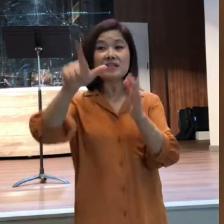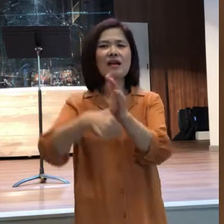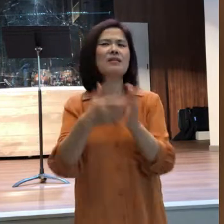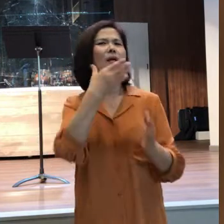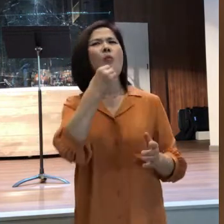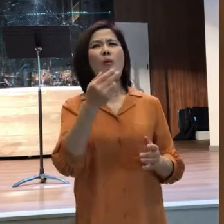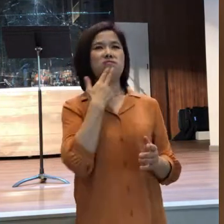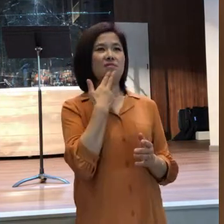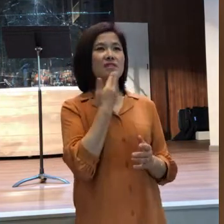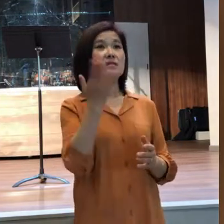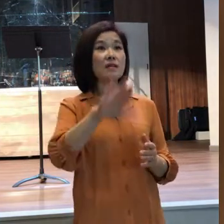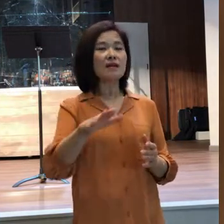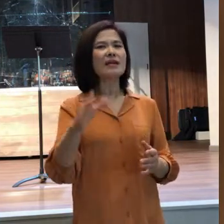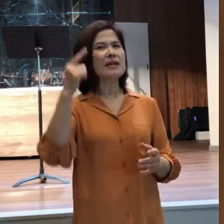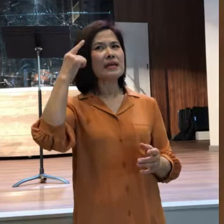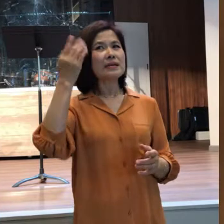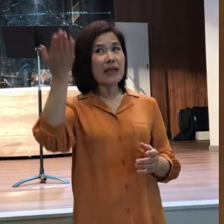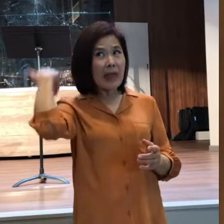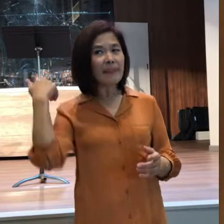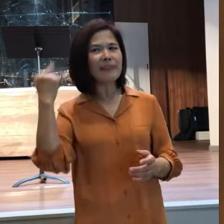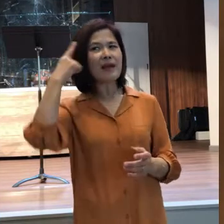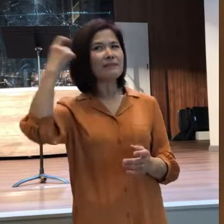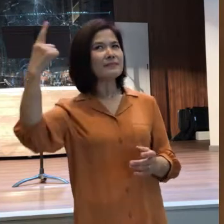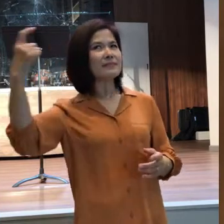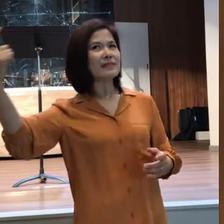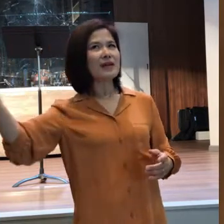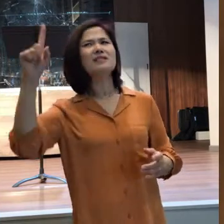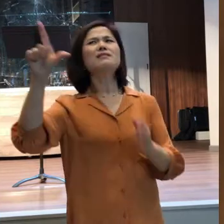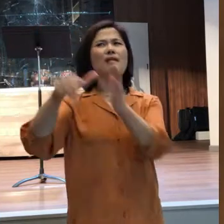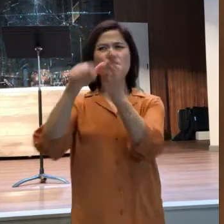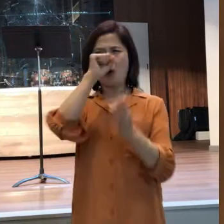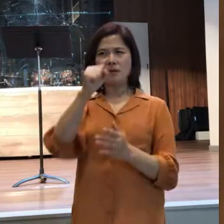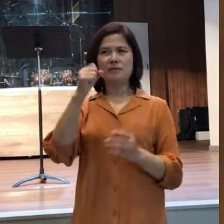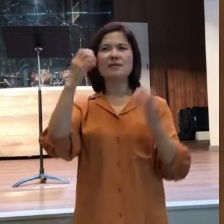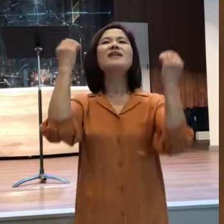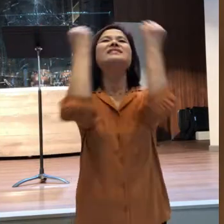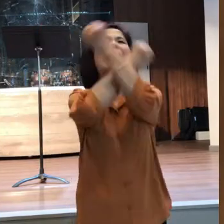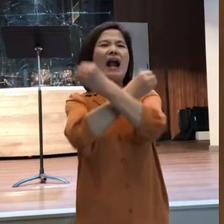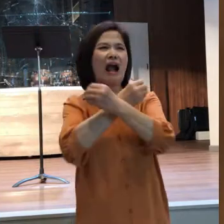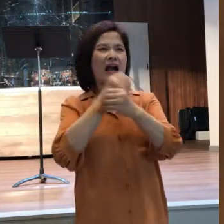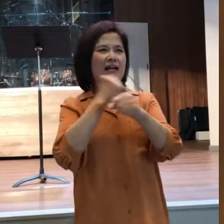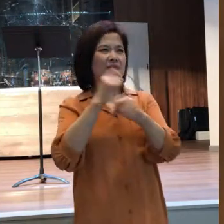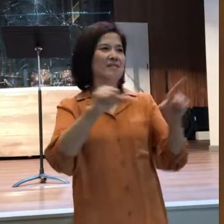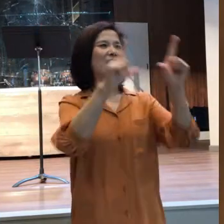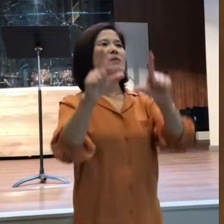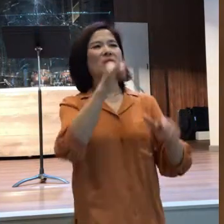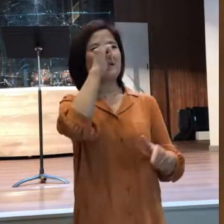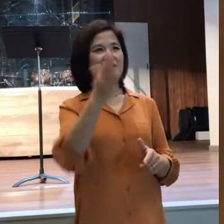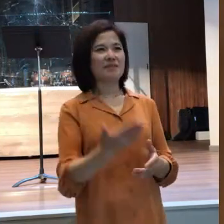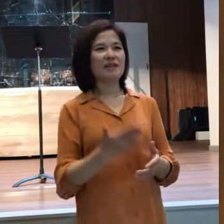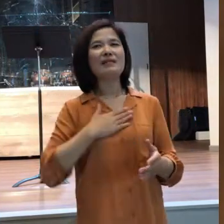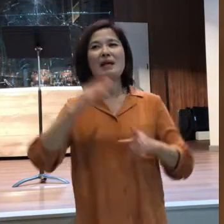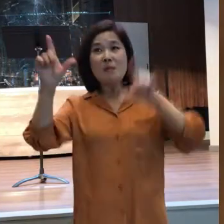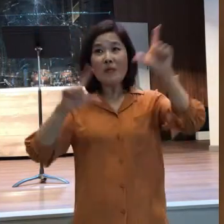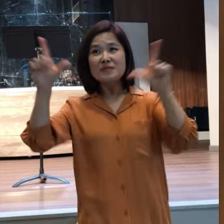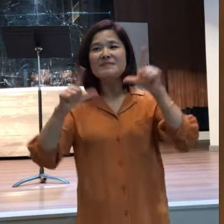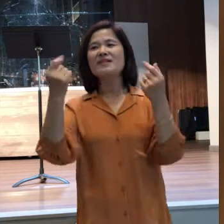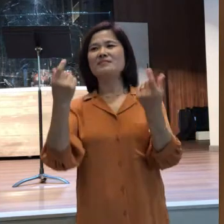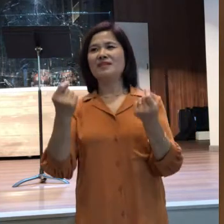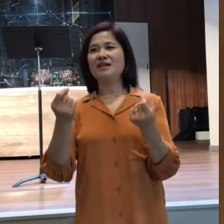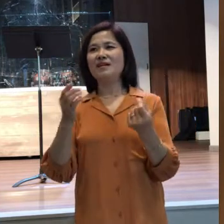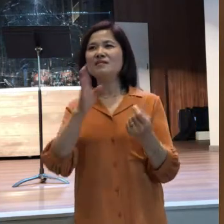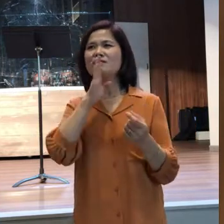못했습니다. 그럼에도 사람들은 그때가 좋았다는 착각을 하며 살고 있습니다. 조용히 묻습니다.